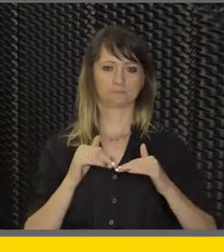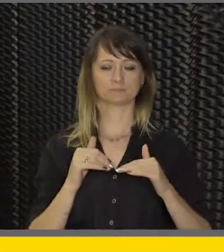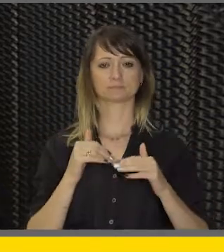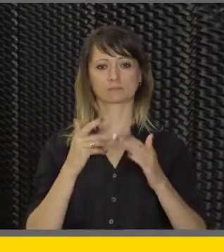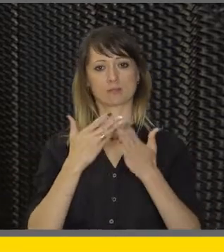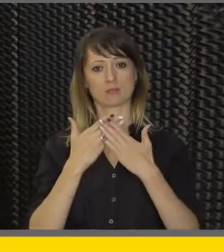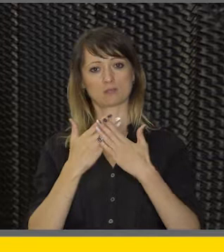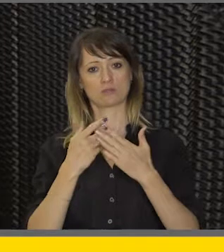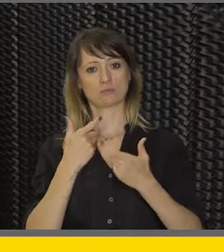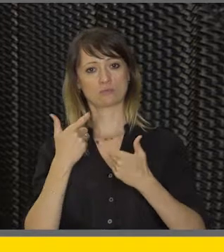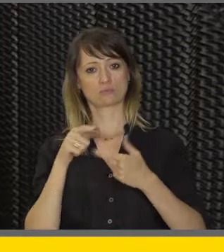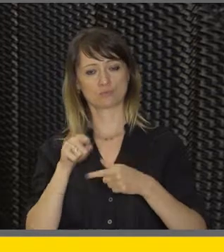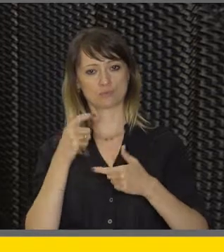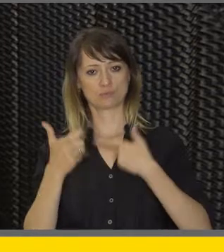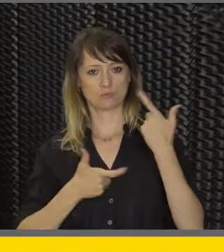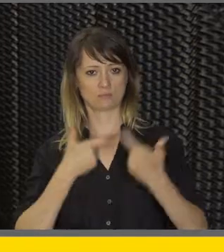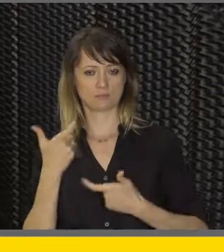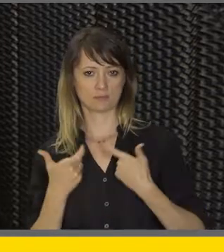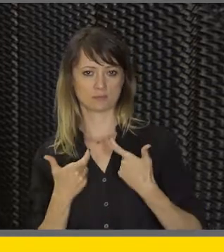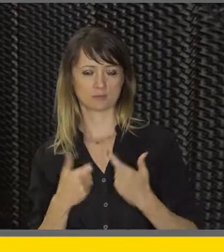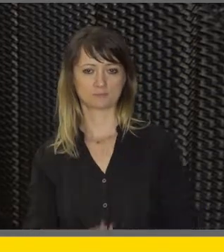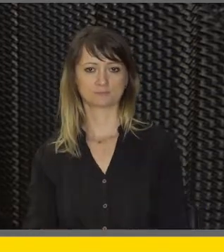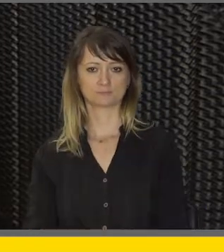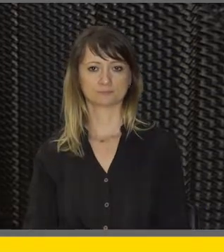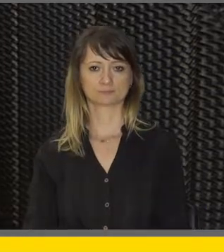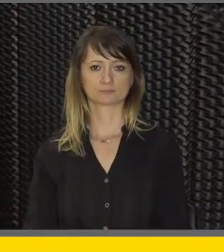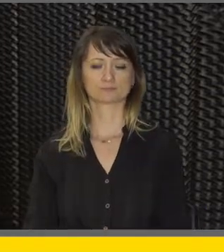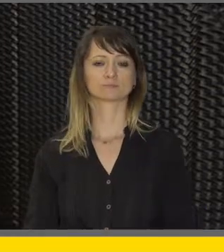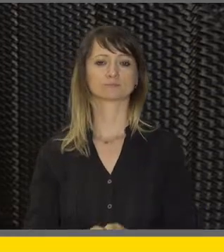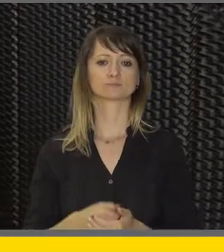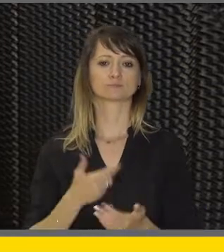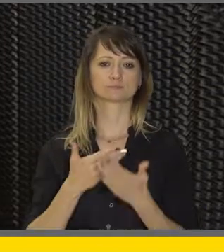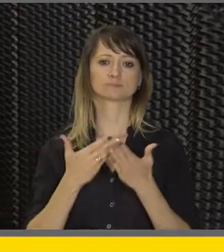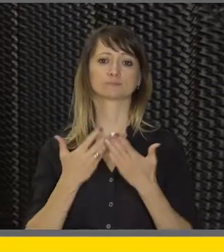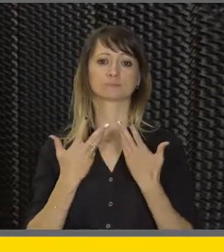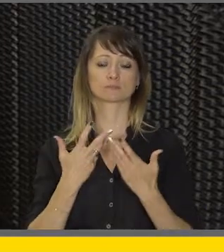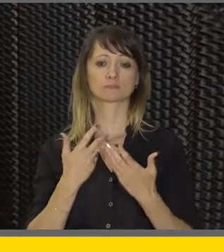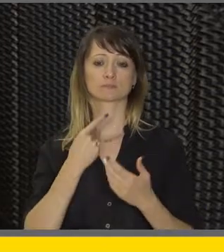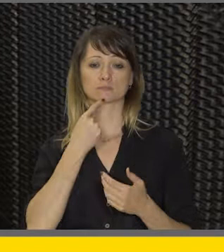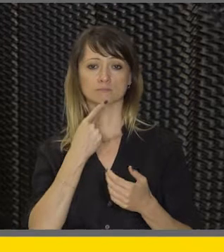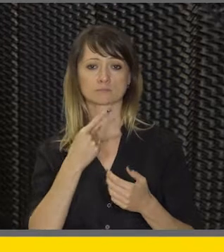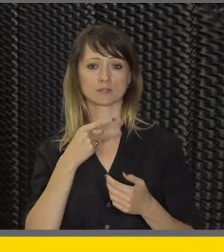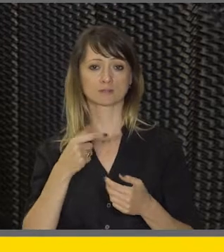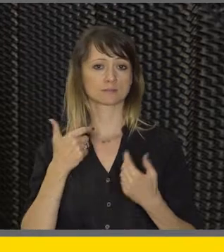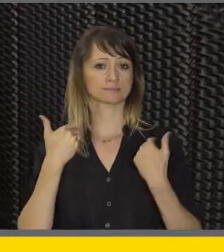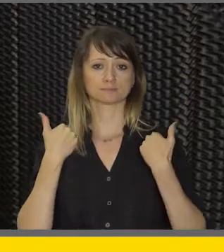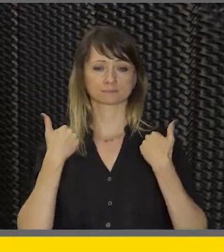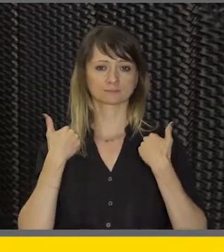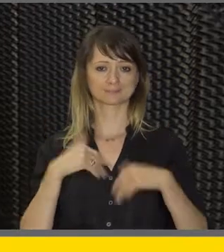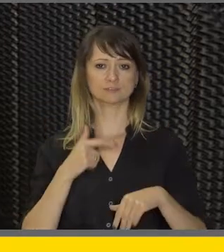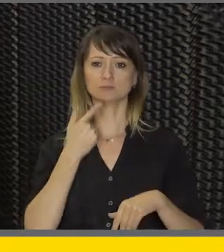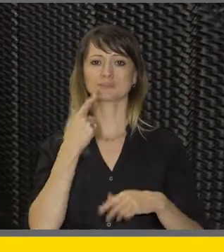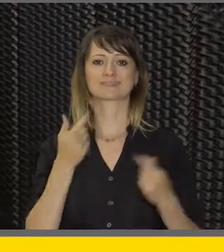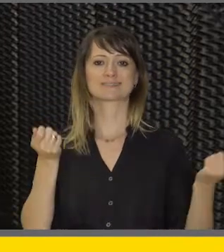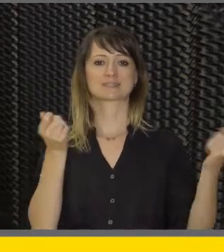należy dokładnie definiować, tak? Czyli ja tutaj chcę wyraźnie zaakcentować fakt, że nie przyszedłem tutaj jako osoba, która pragnie zamknąć wszystkie przedsiębiorstwa, które